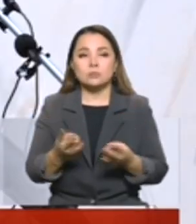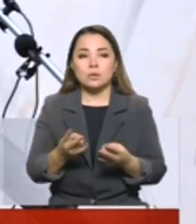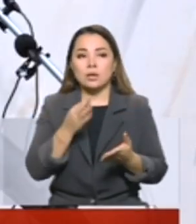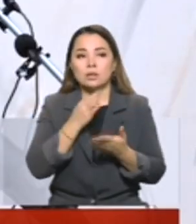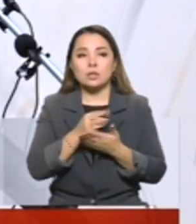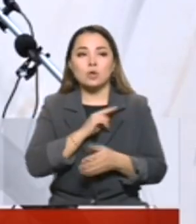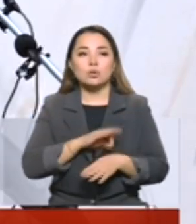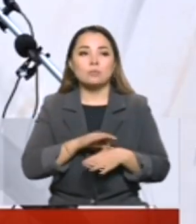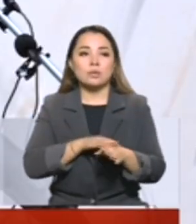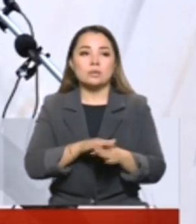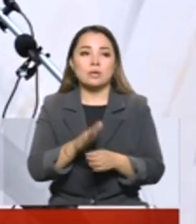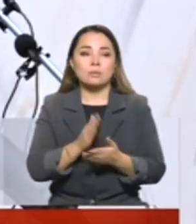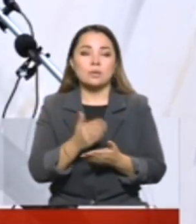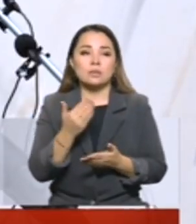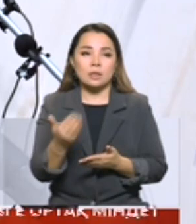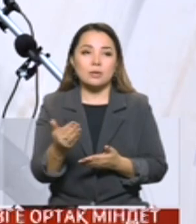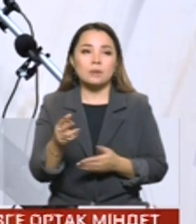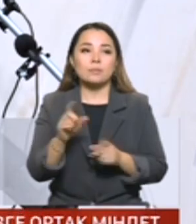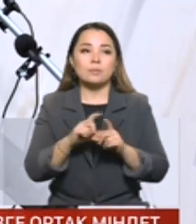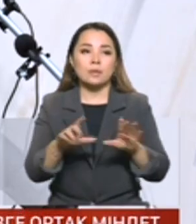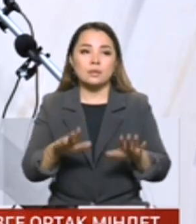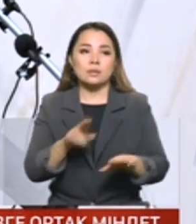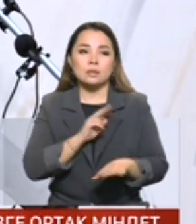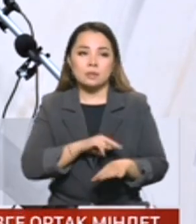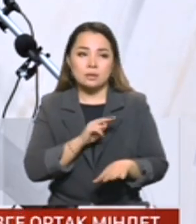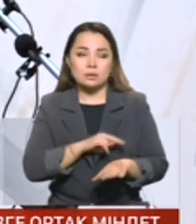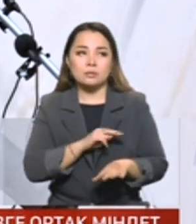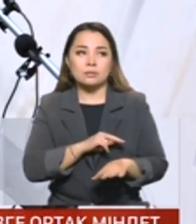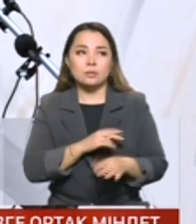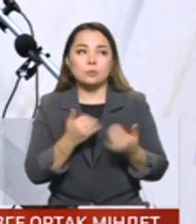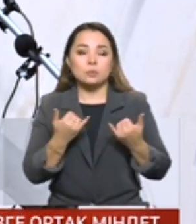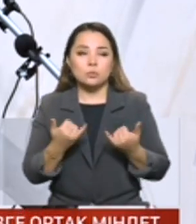Жұмыс жасап жатырған мекемелерде бүгін